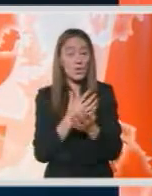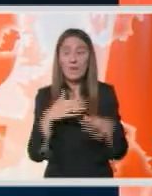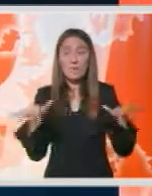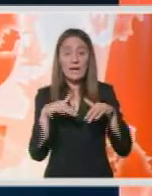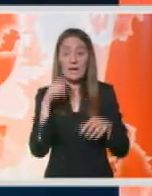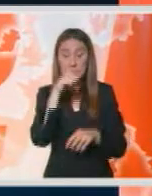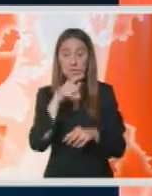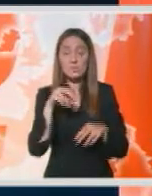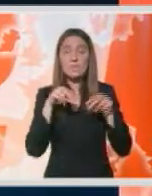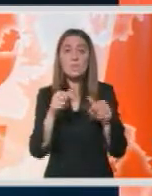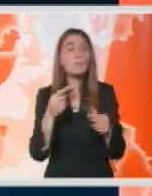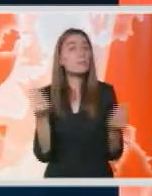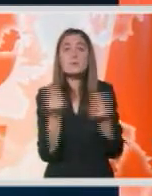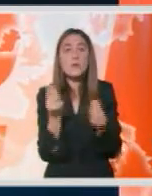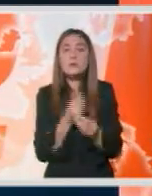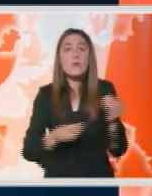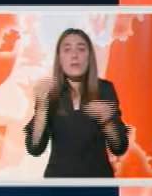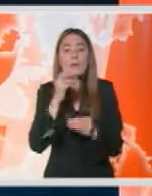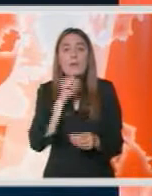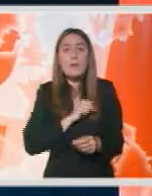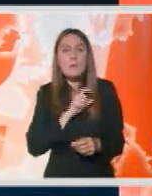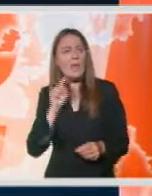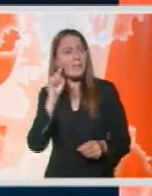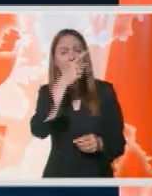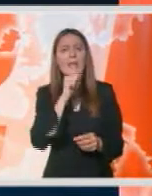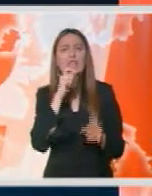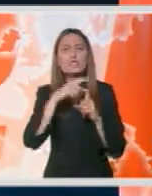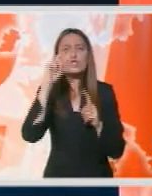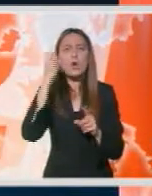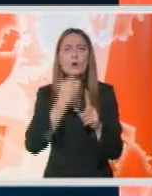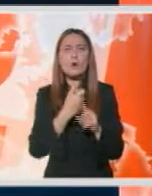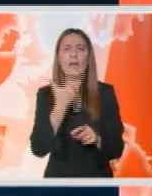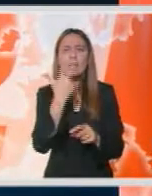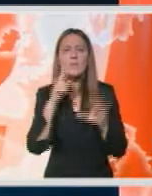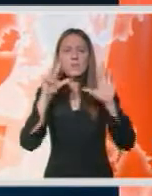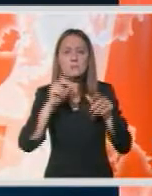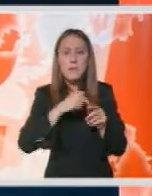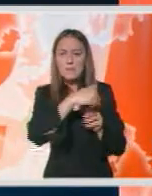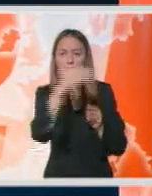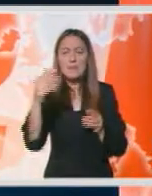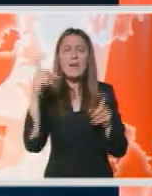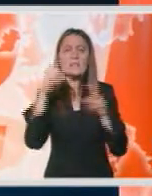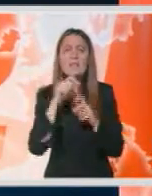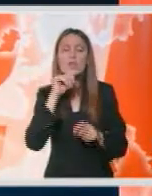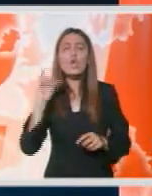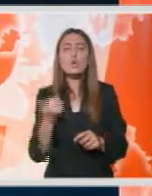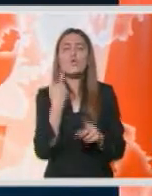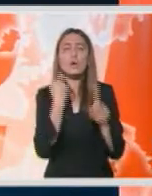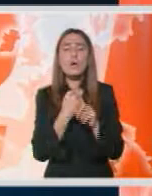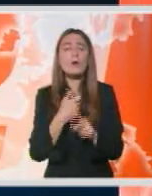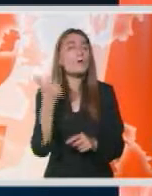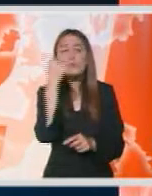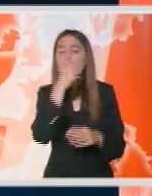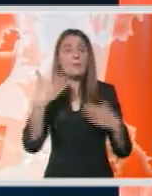zemlju? Zašto opet raste napetost na Dalekom istoku i to na 38. paraleli koja deli Severnu i Južnu Koreju? Na što